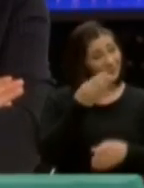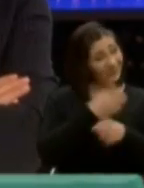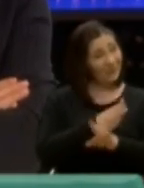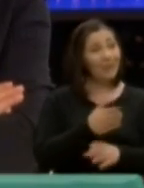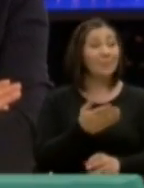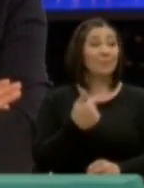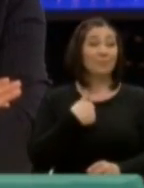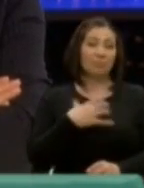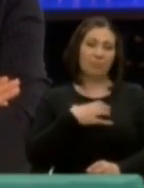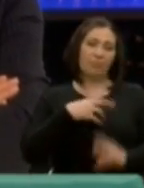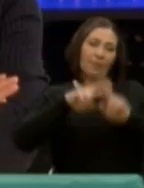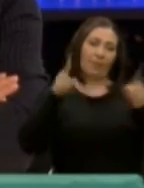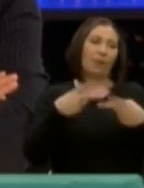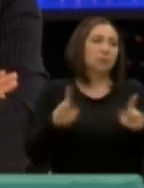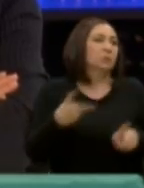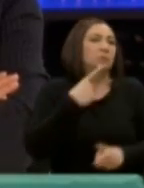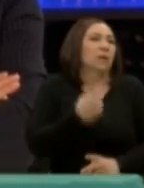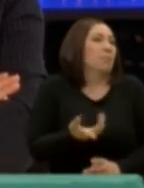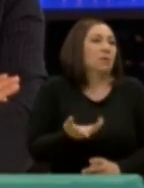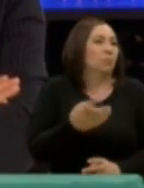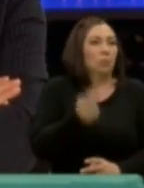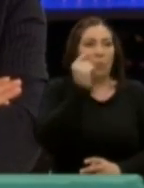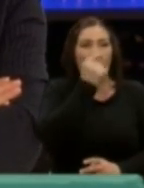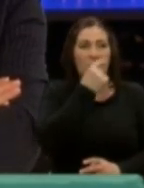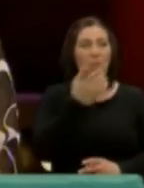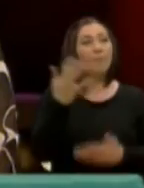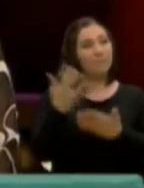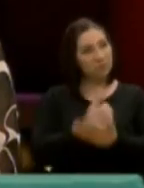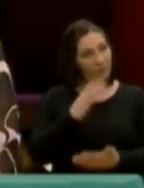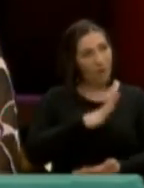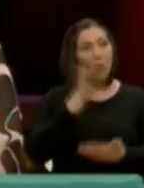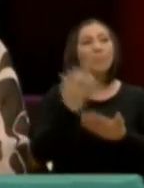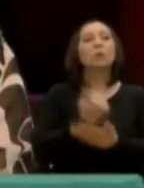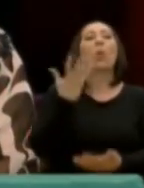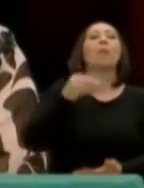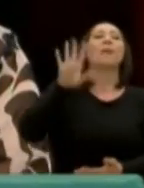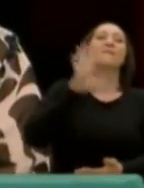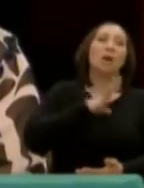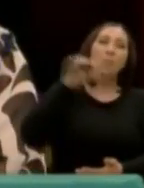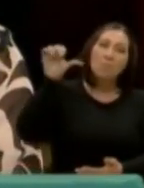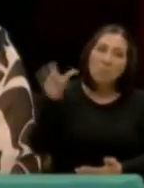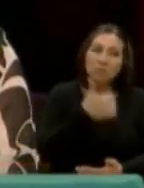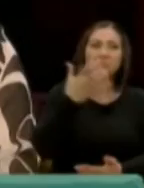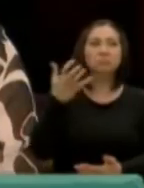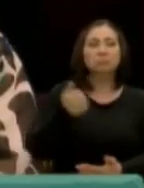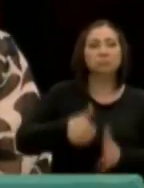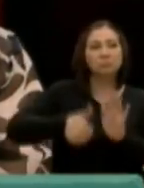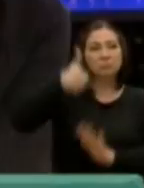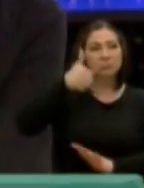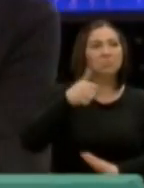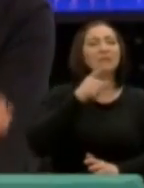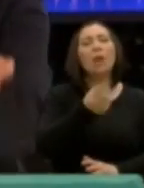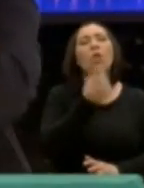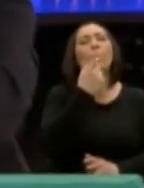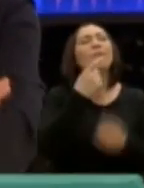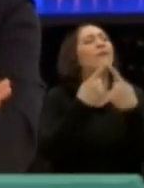de, yani biz kendi dükkanımızı açacağız da diyebilirler. Kolay bir şey. Başında var, başarılı olan var, olamayan var, yani başarılı olanları da saygıyla karşılıyoruz. Peki sizin lokumun